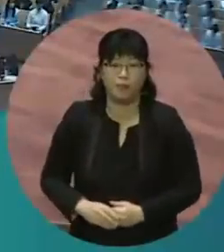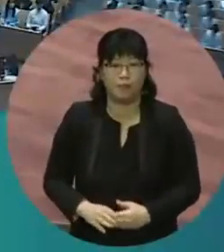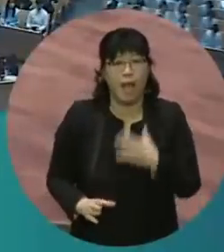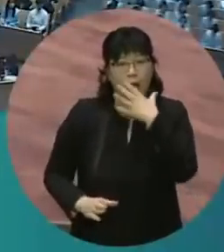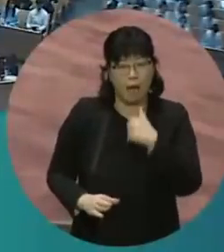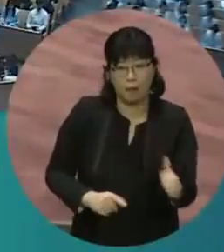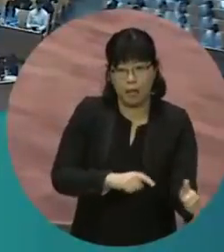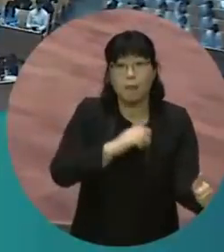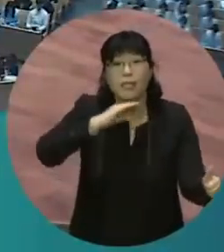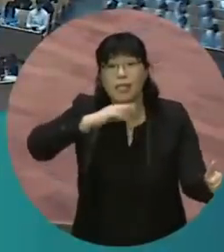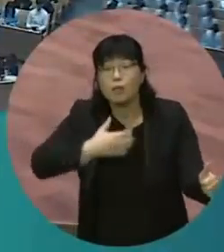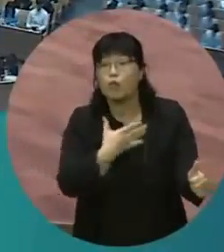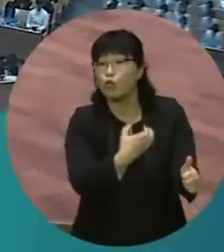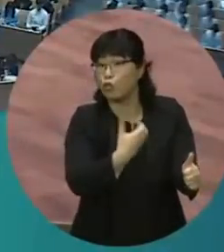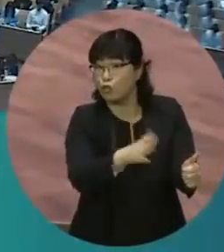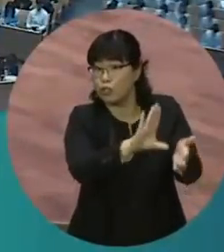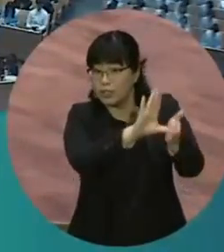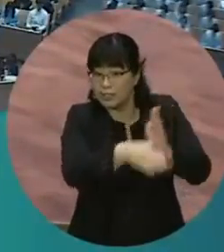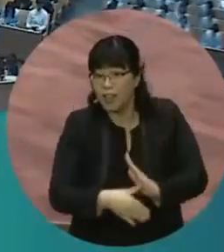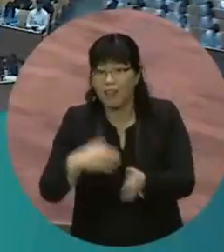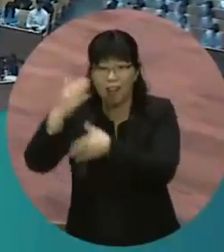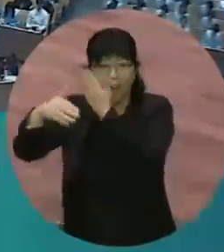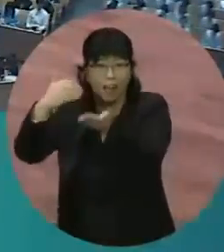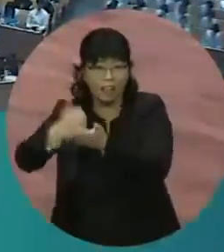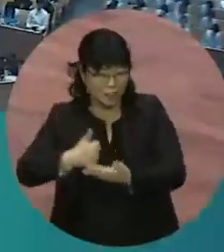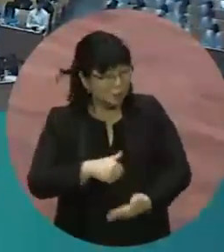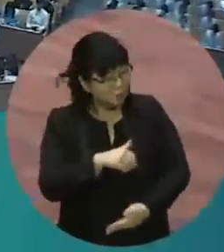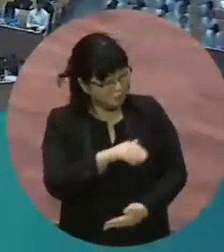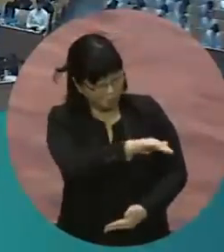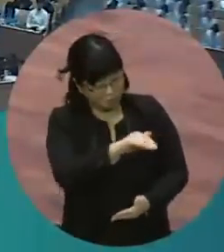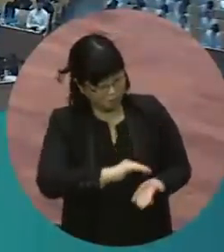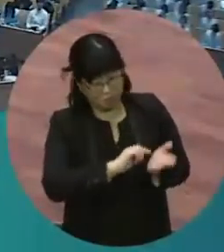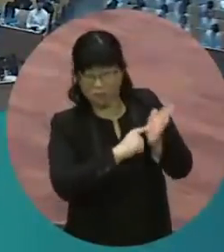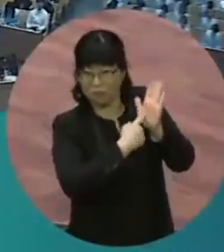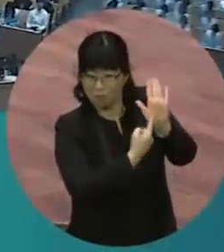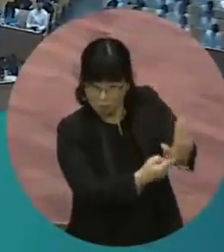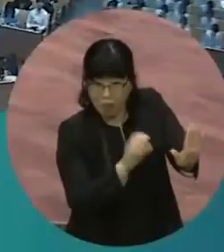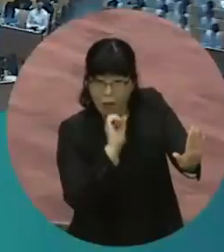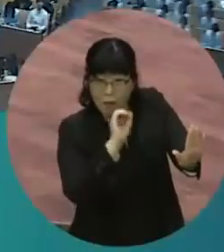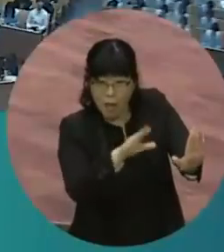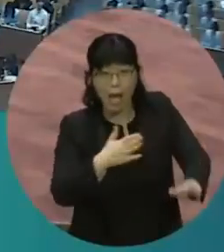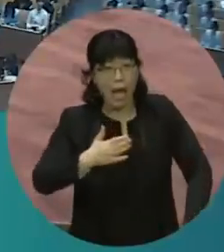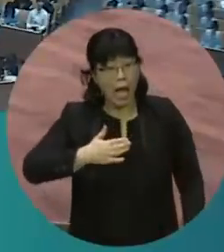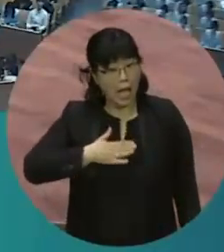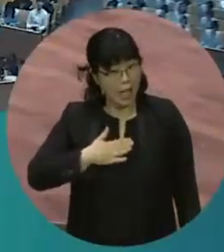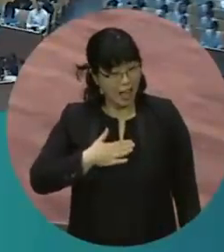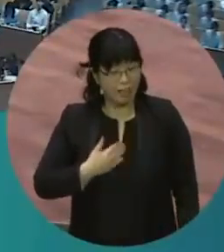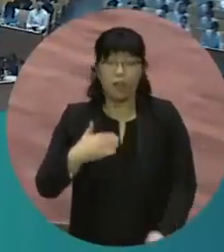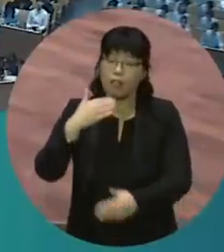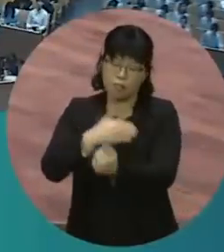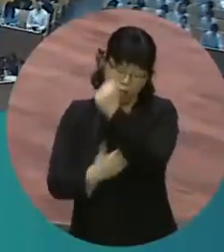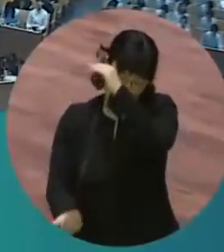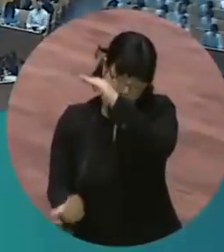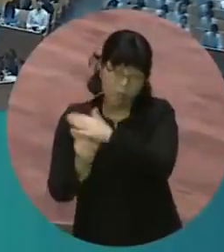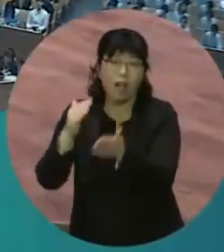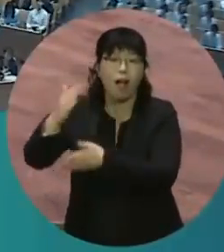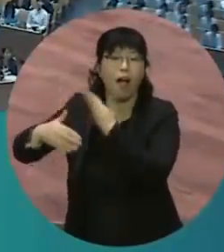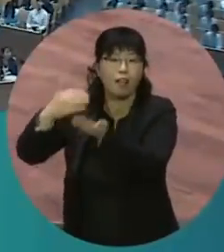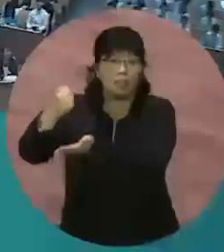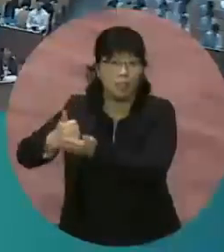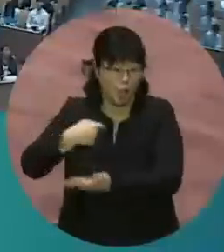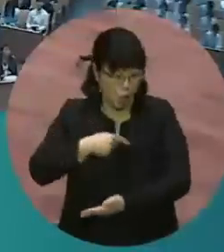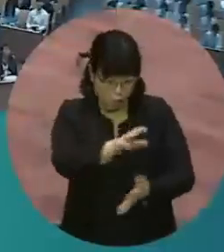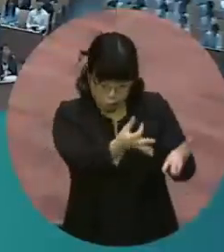아브라함이 99세 때에 여호와께서 아브라함에게 나타나서 그에게 이르시되 나는 전능한 하나님이라 너는